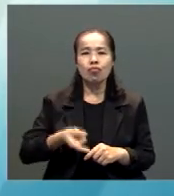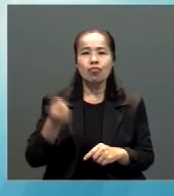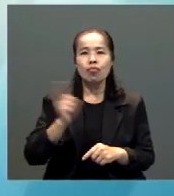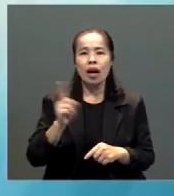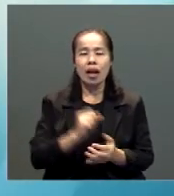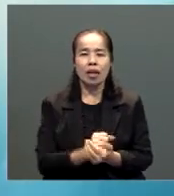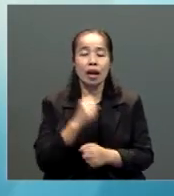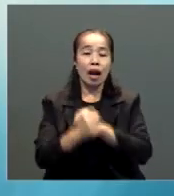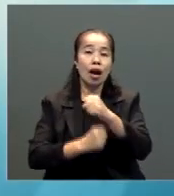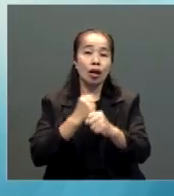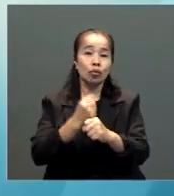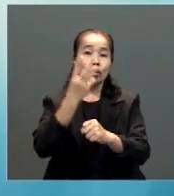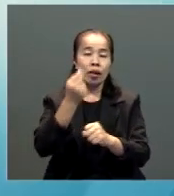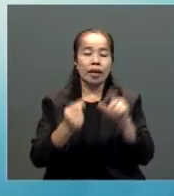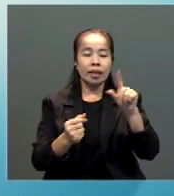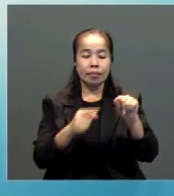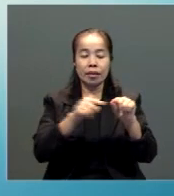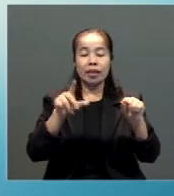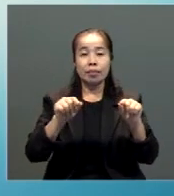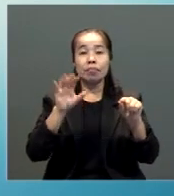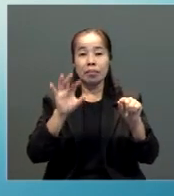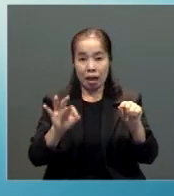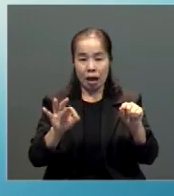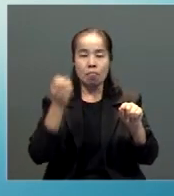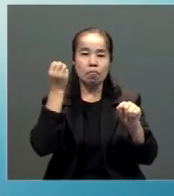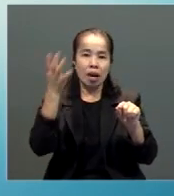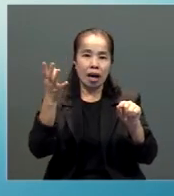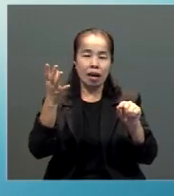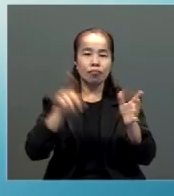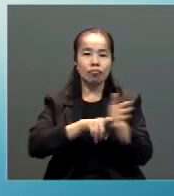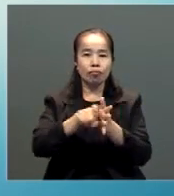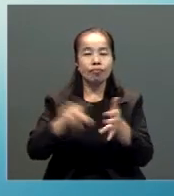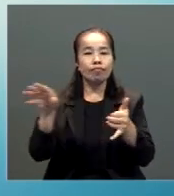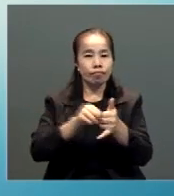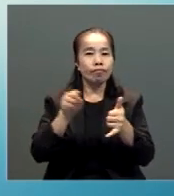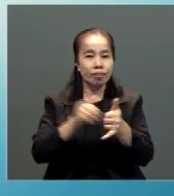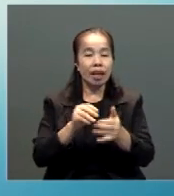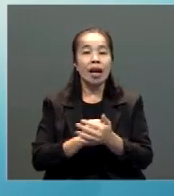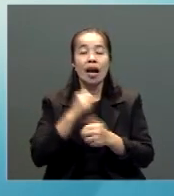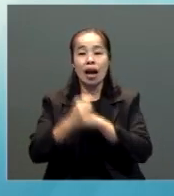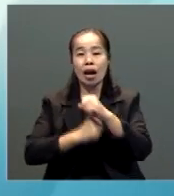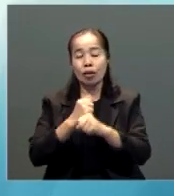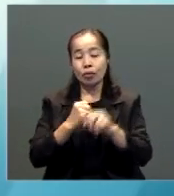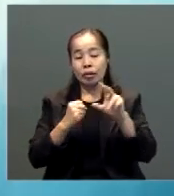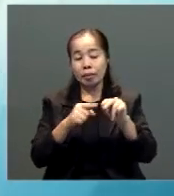รายแต่ว่าก็ยังมีภาพเดิมนะครับก็คือผู้ป่วยในวัยช่วงอายุ20ถึง 29พบสูงที่สุดนะครับแล้วก็30-39